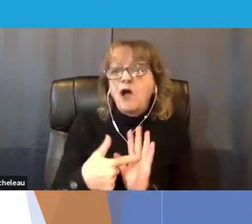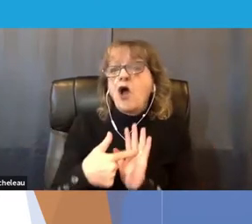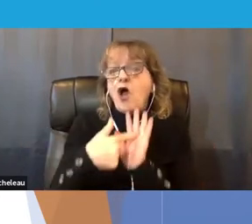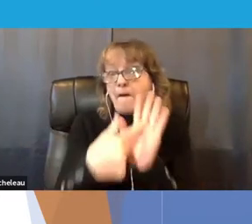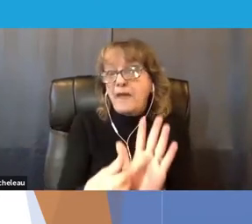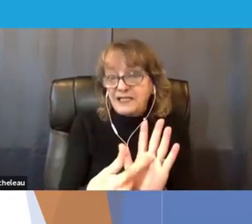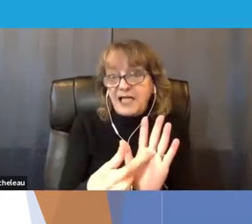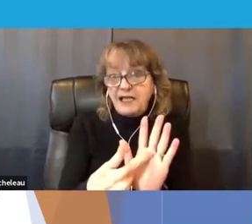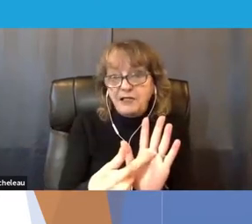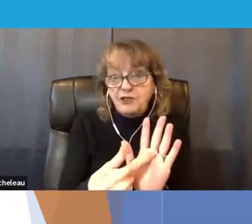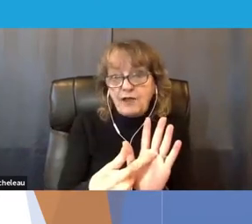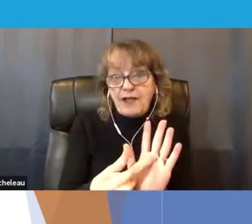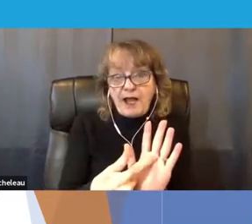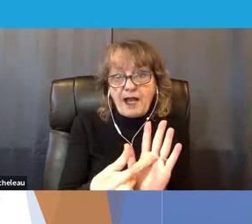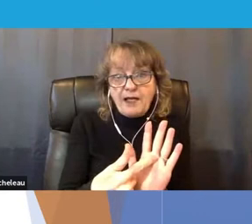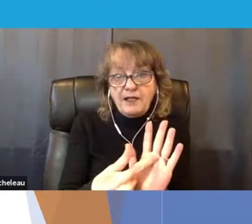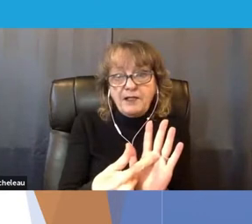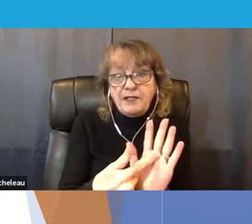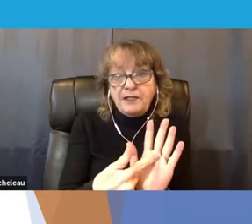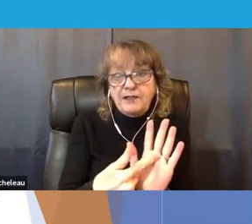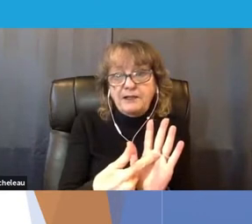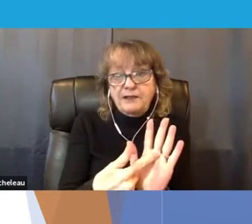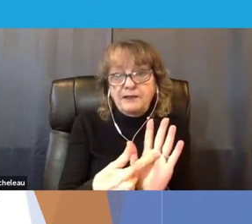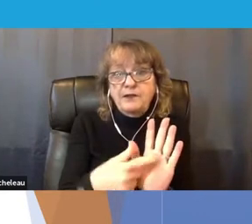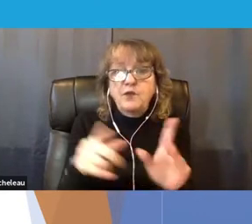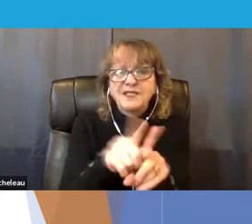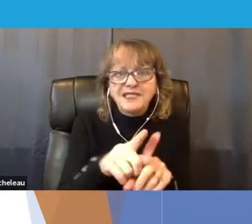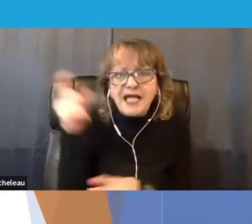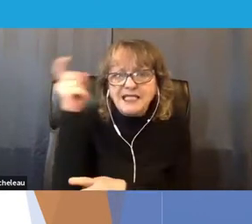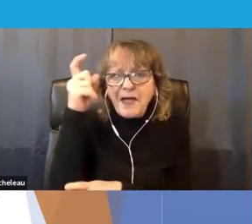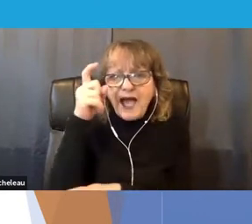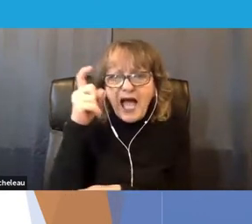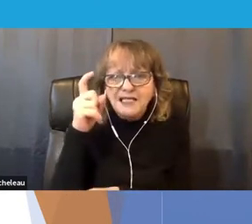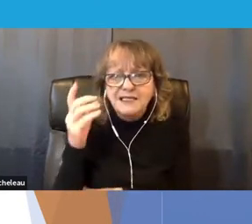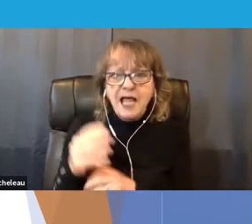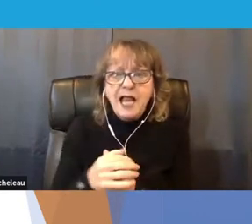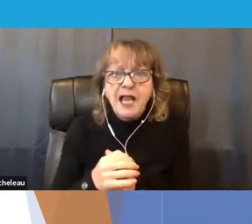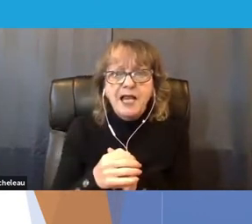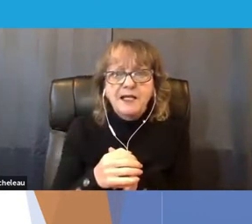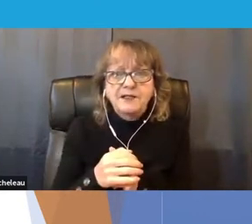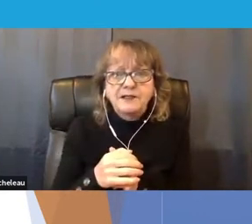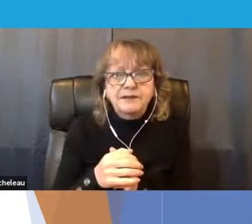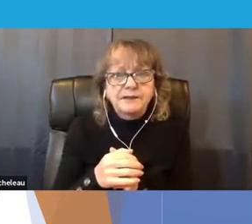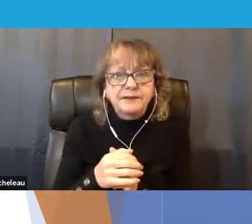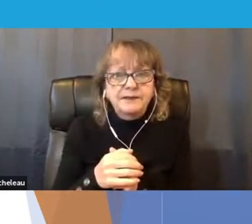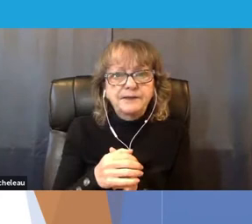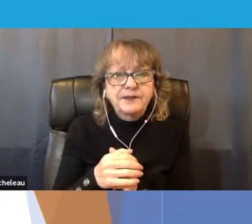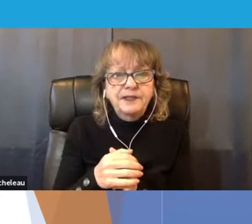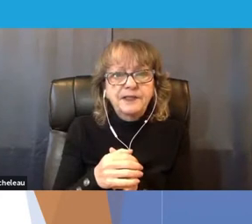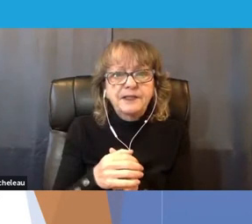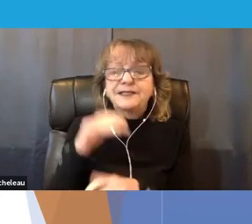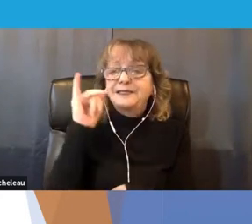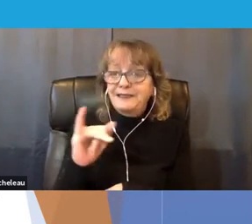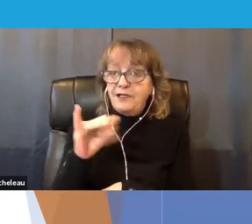représentationnelle et expérientielle. Si on lit deux